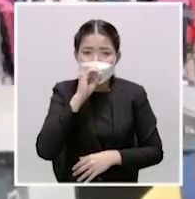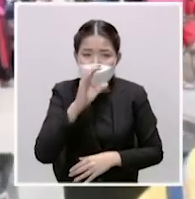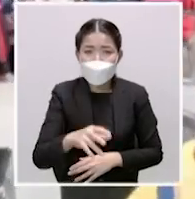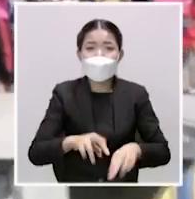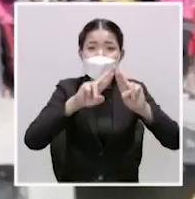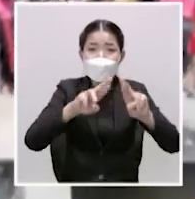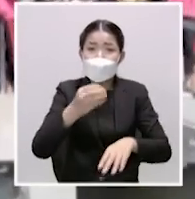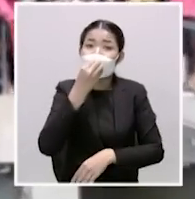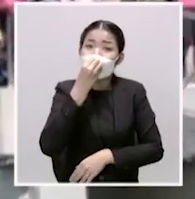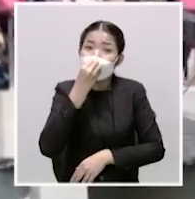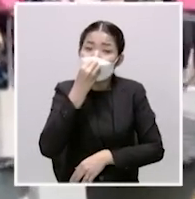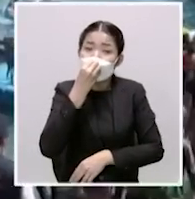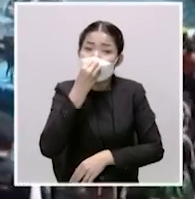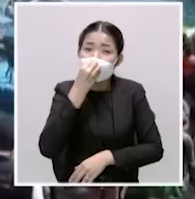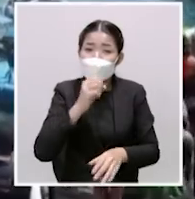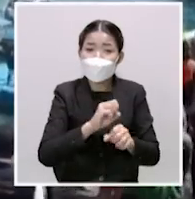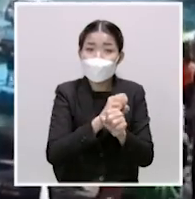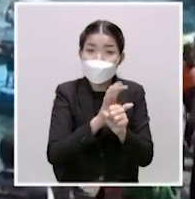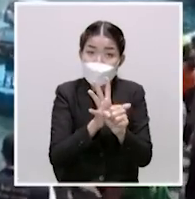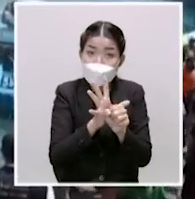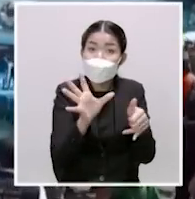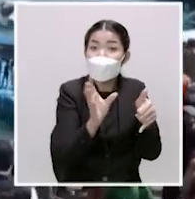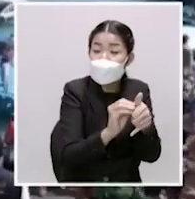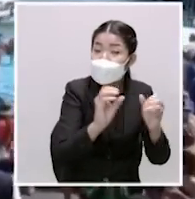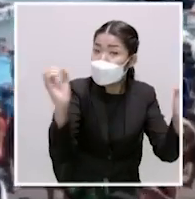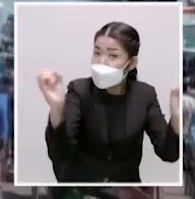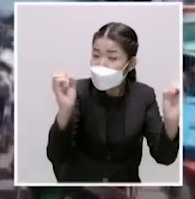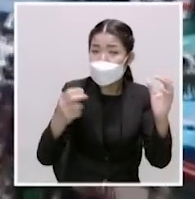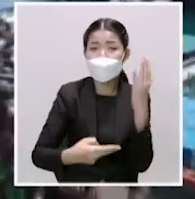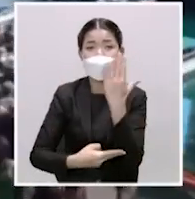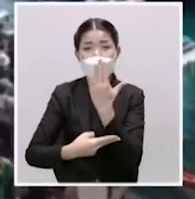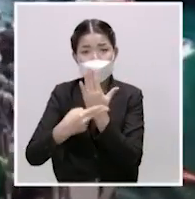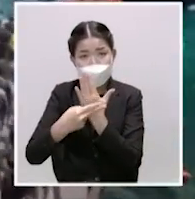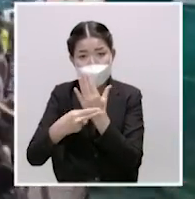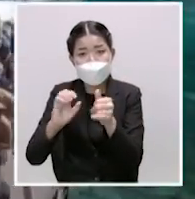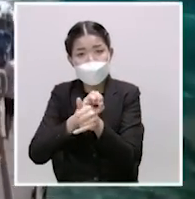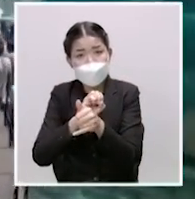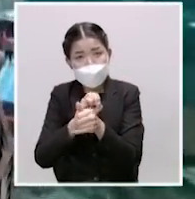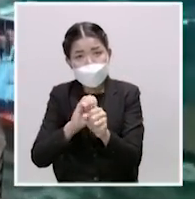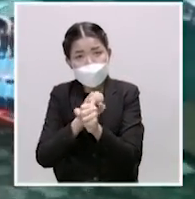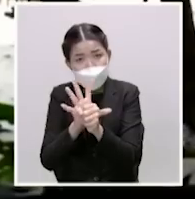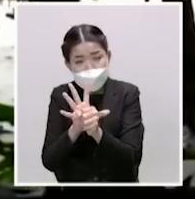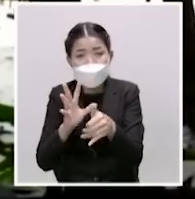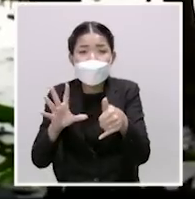อร์ในร้านอาหารเลยไม่มีคลัสเตอร์โรงแรมไม่มีคลัสเตอร์วันเดย์ทัวร์ท่องเที่ยวไม่ว่าภูเก็ตกระ